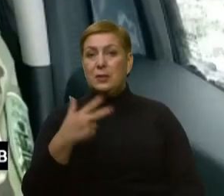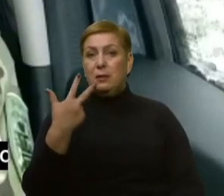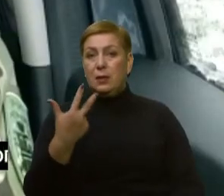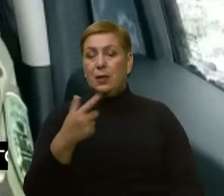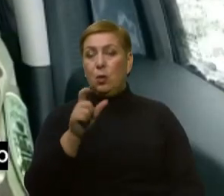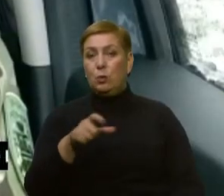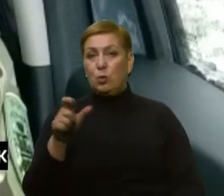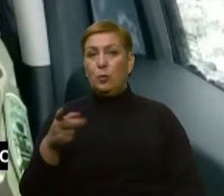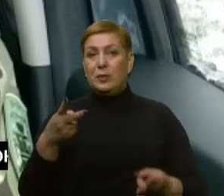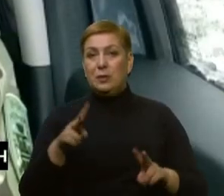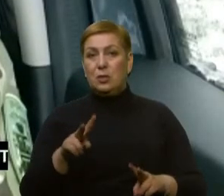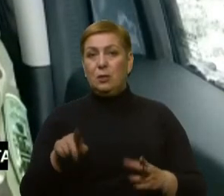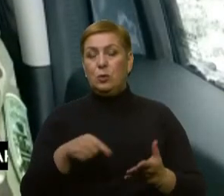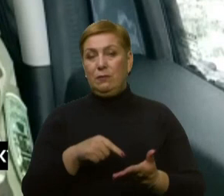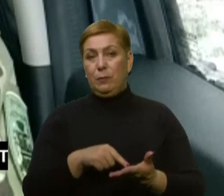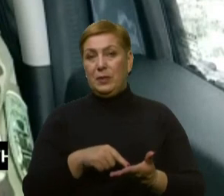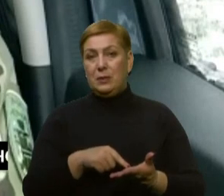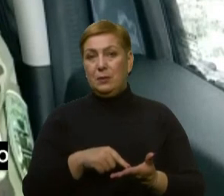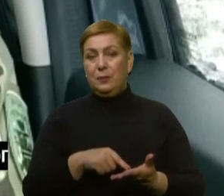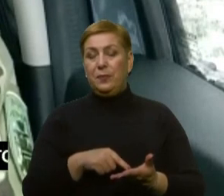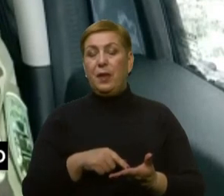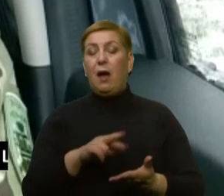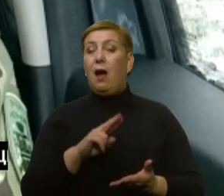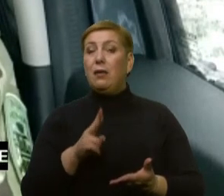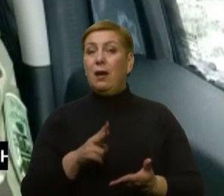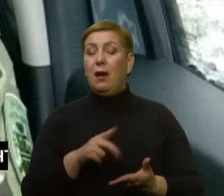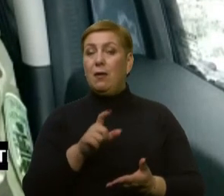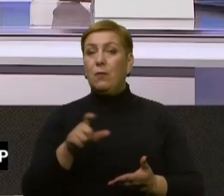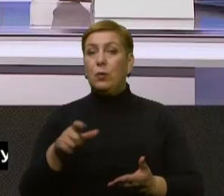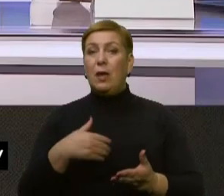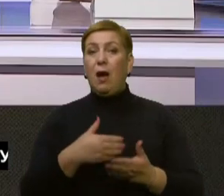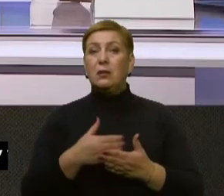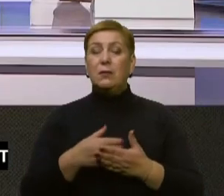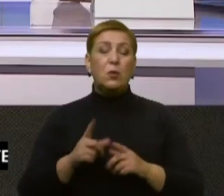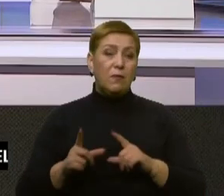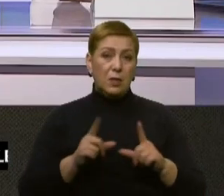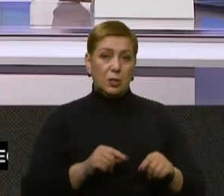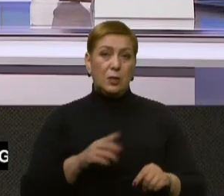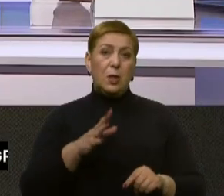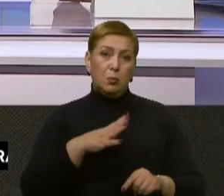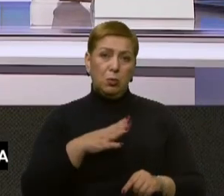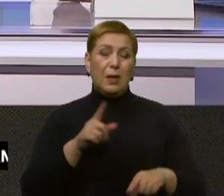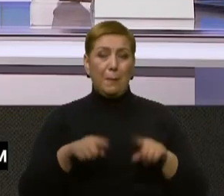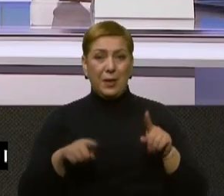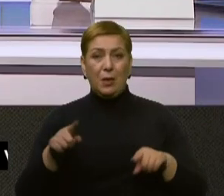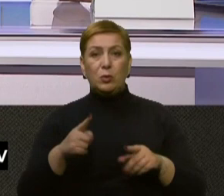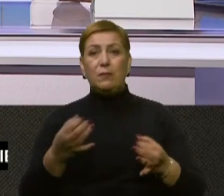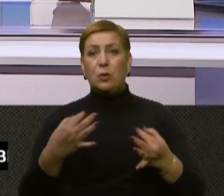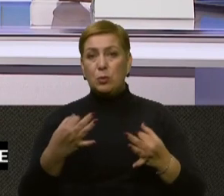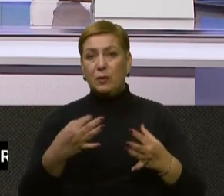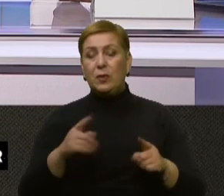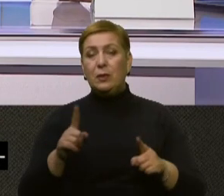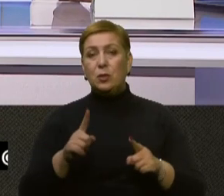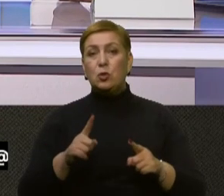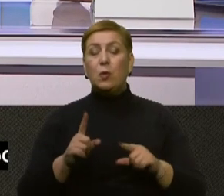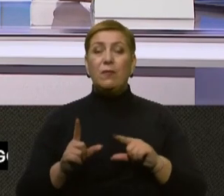1253 особи залишаються в місті. А як вони активно виїжджають? Були періоди, я пам'ятаю, ви нам розповідали, що виїжджало